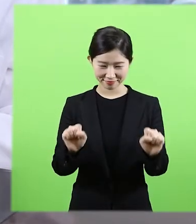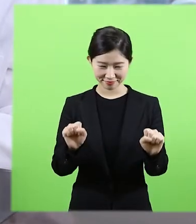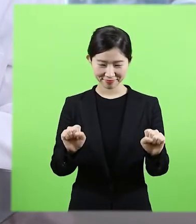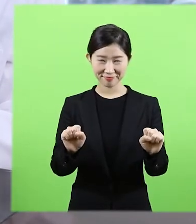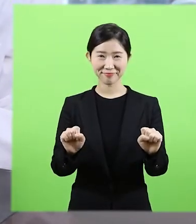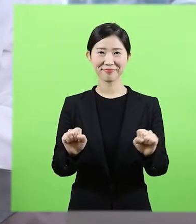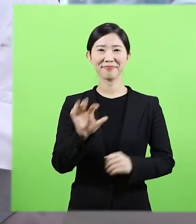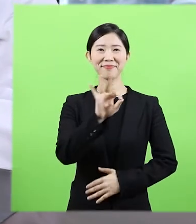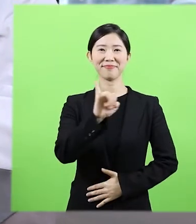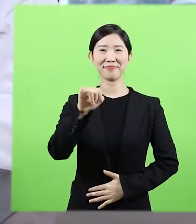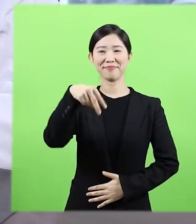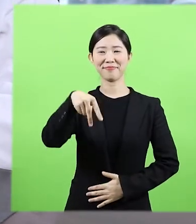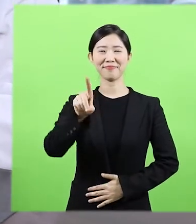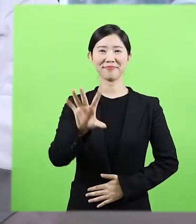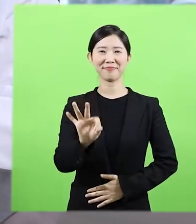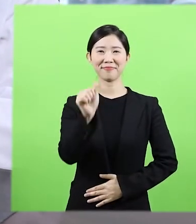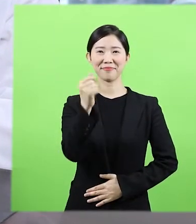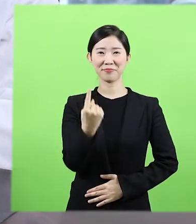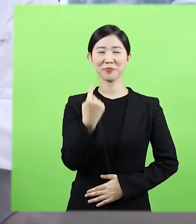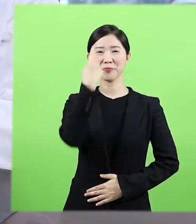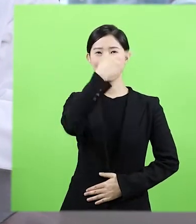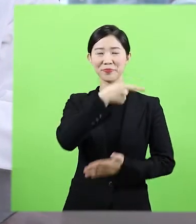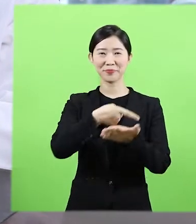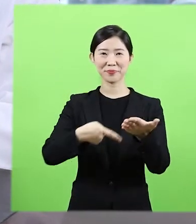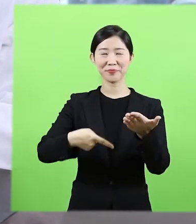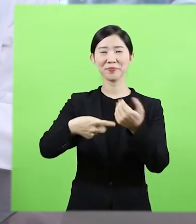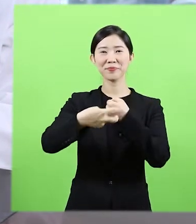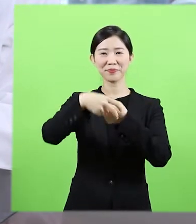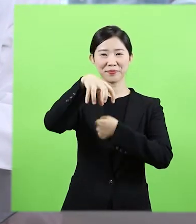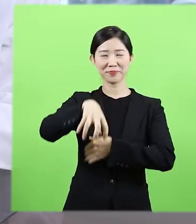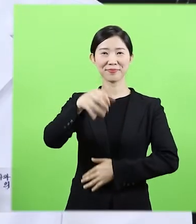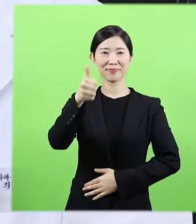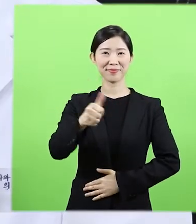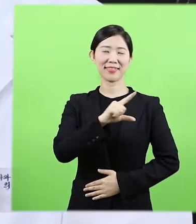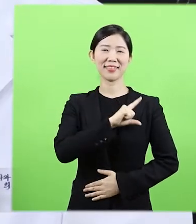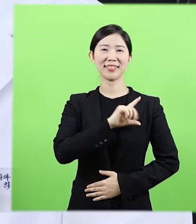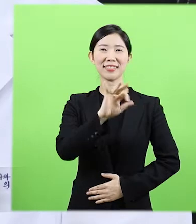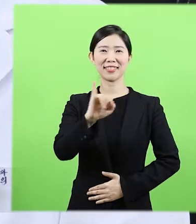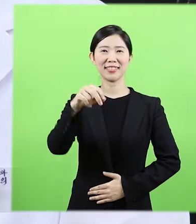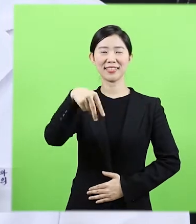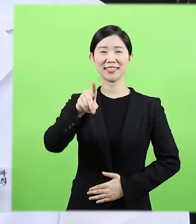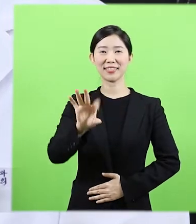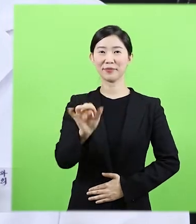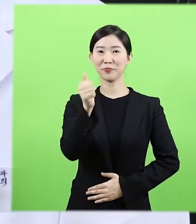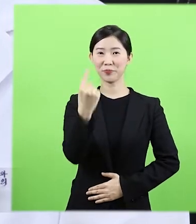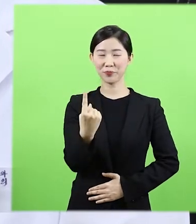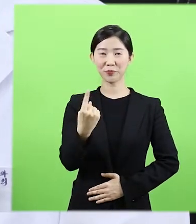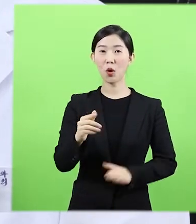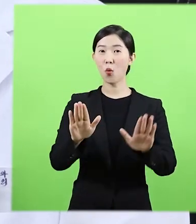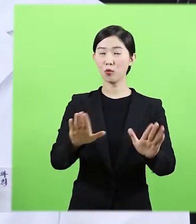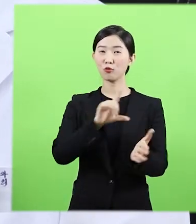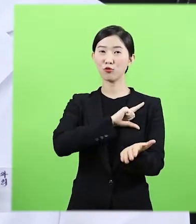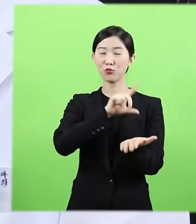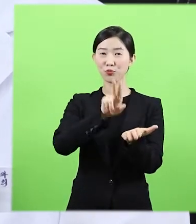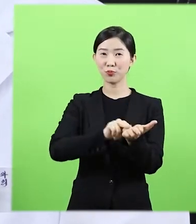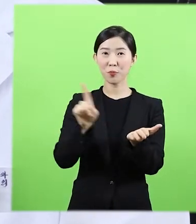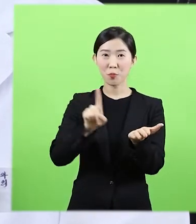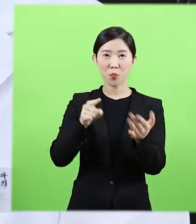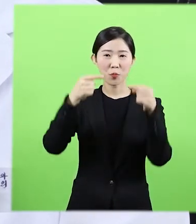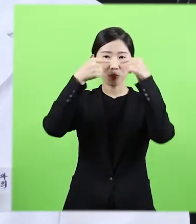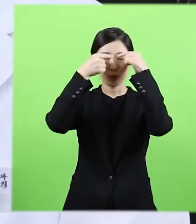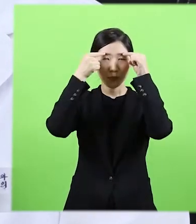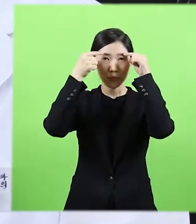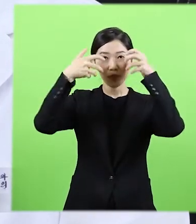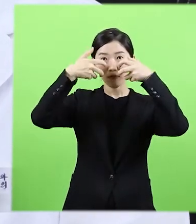안녕하세요. 이상훈 성형외과 원장 이상훈입니다. 오늘은 일반적으로 상안검거상술은